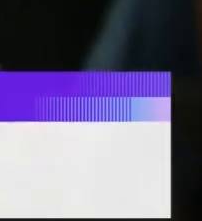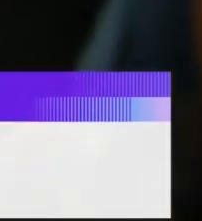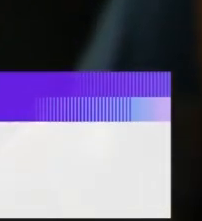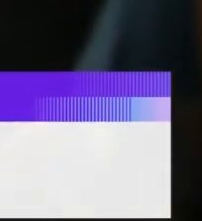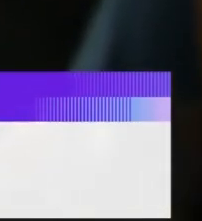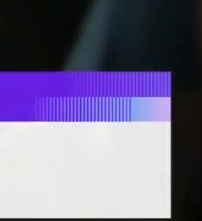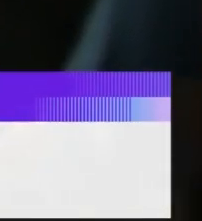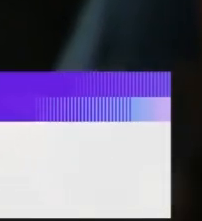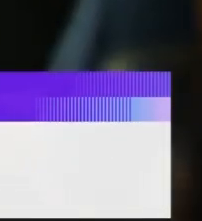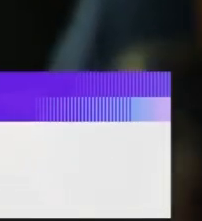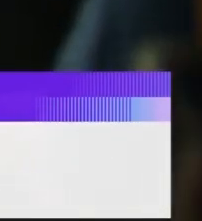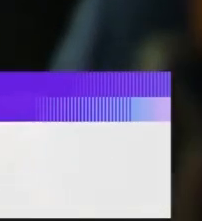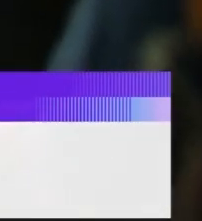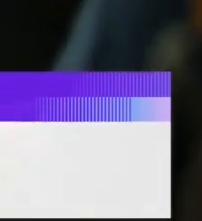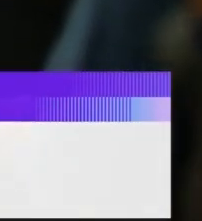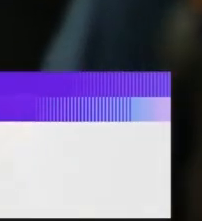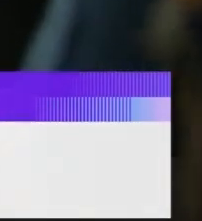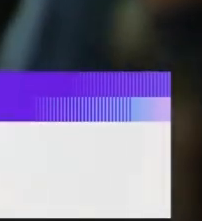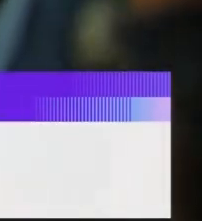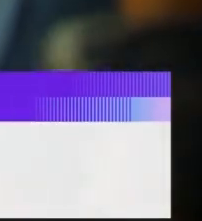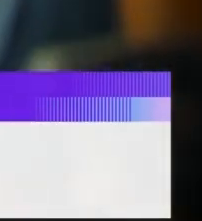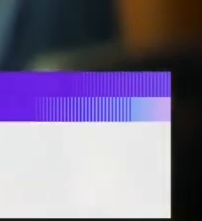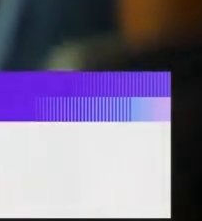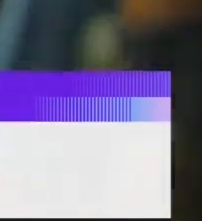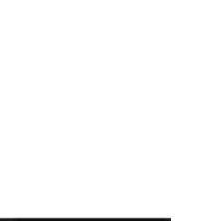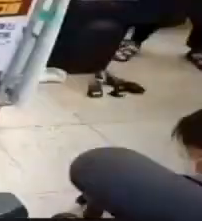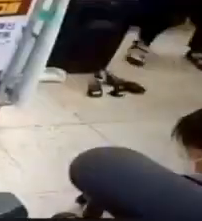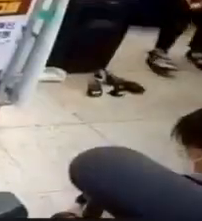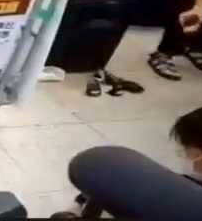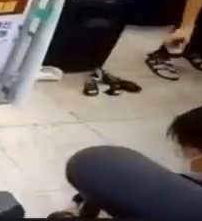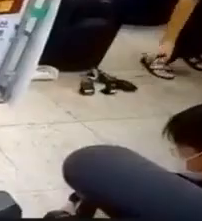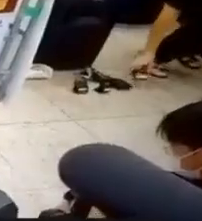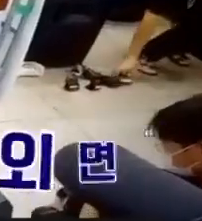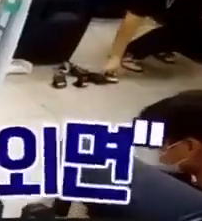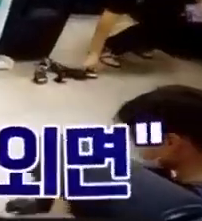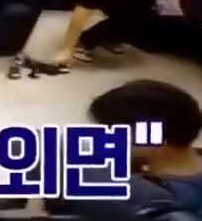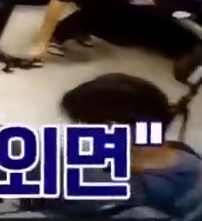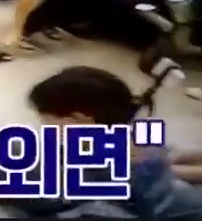부자들에게는 세금을 60조원이나 깎아줘 버렸습니다